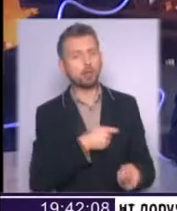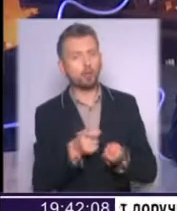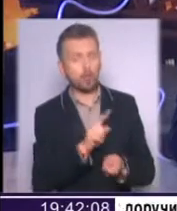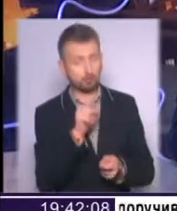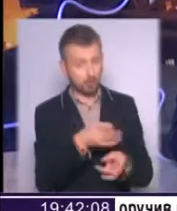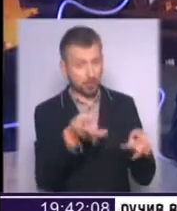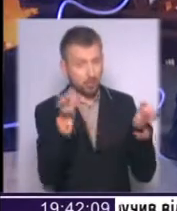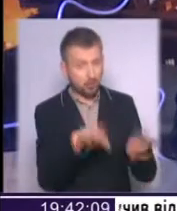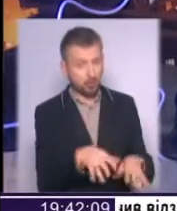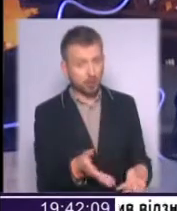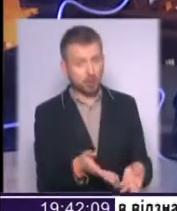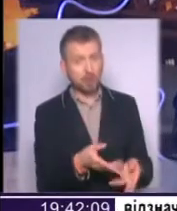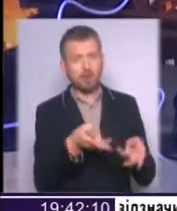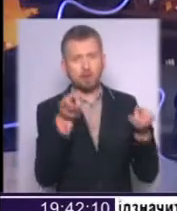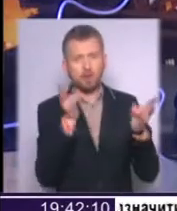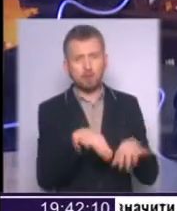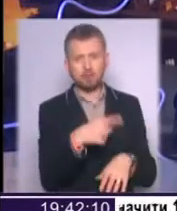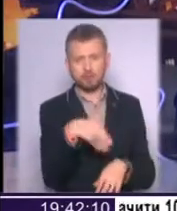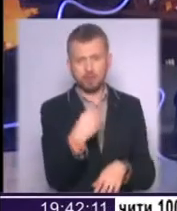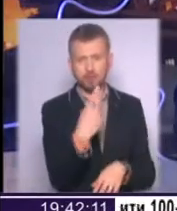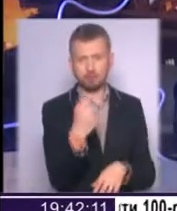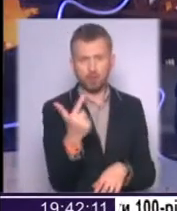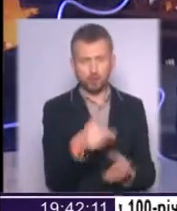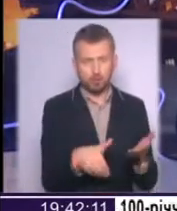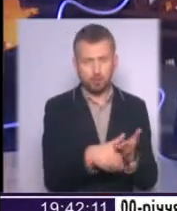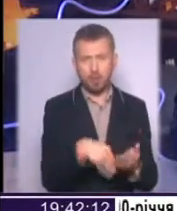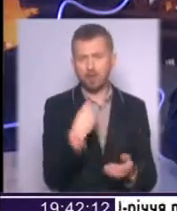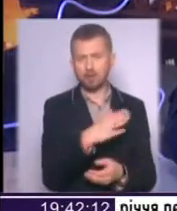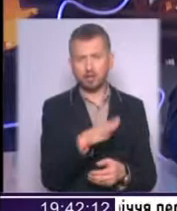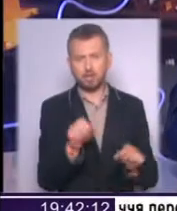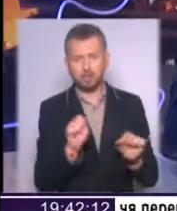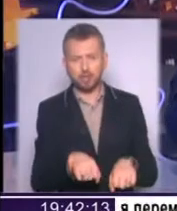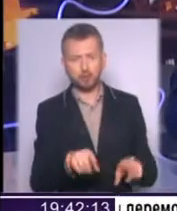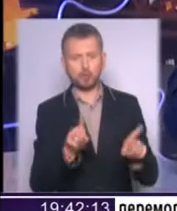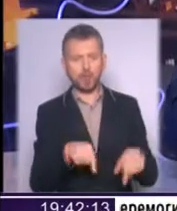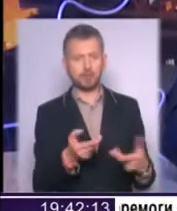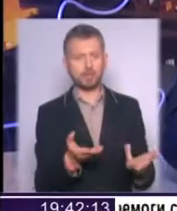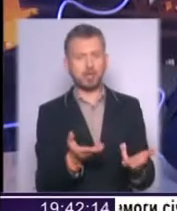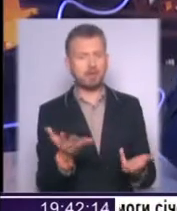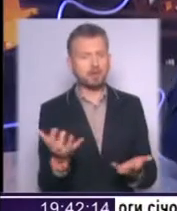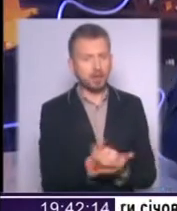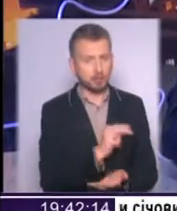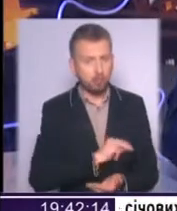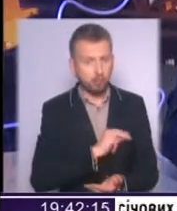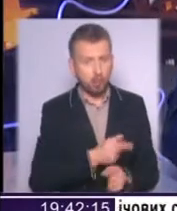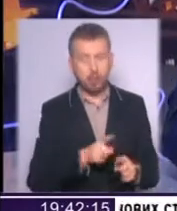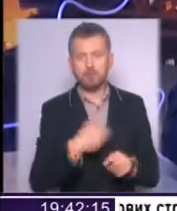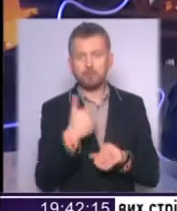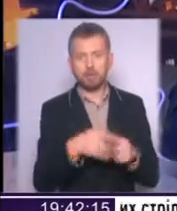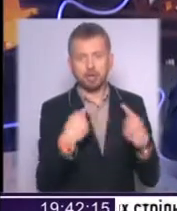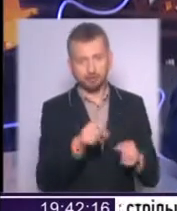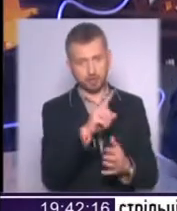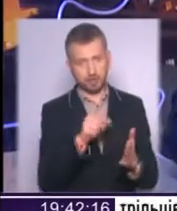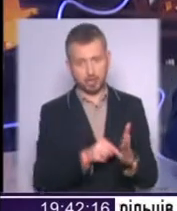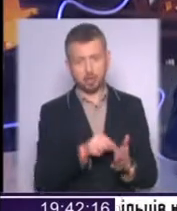покинули непризволяще, покинули 100 гривнями допомоги, не дали їй можливості навіть знайти роботу, це вже інше питання.